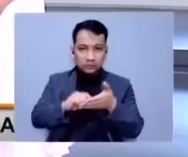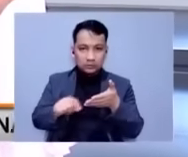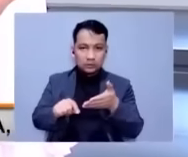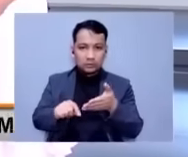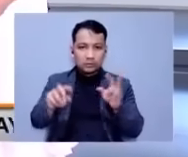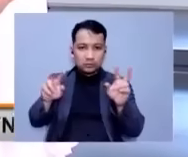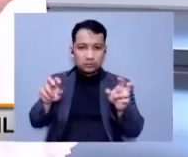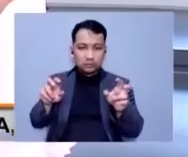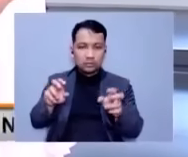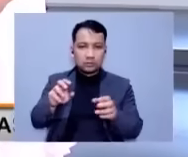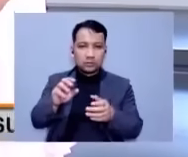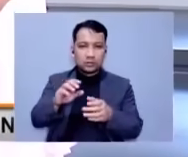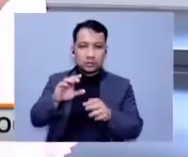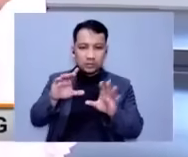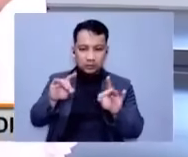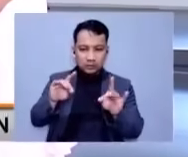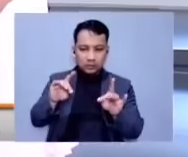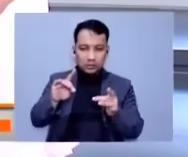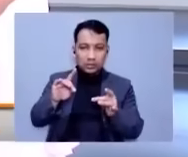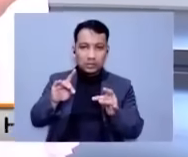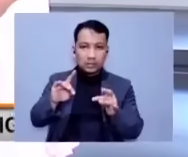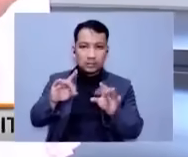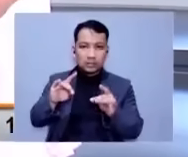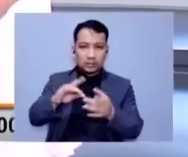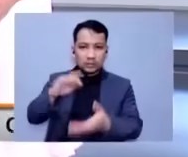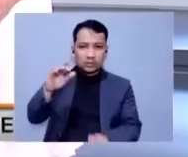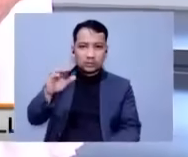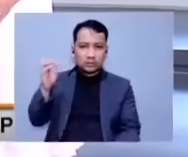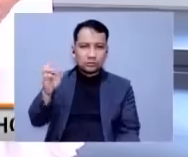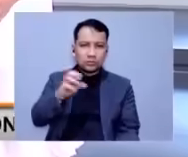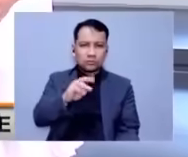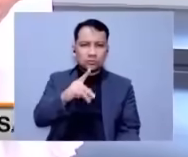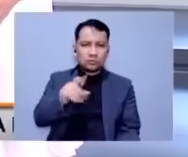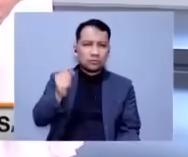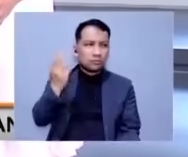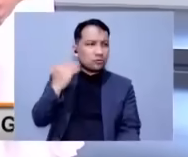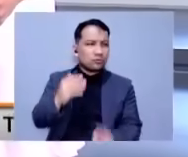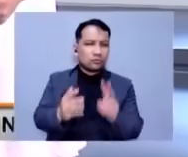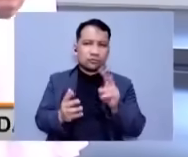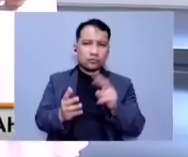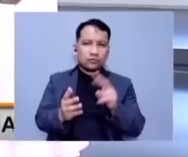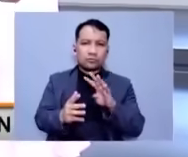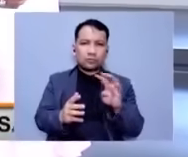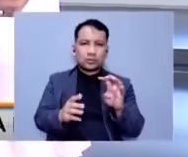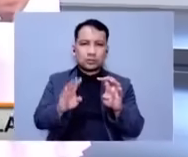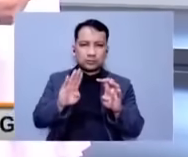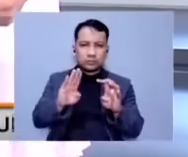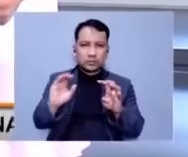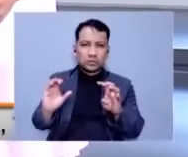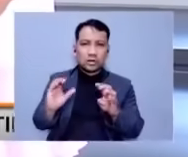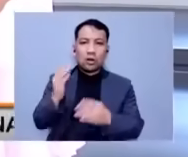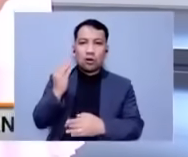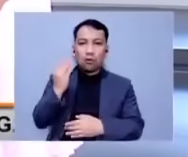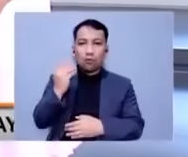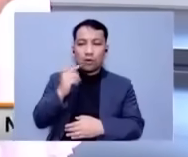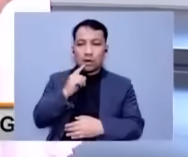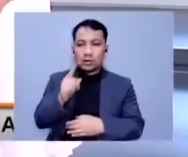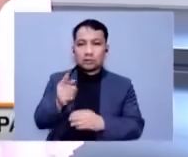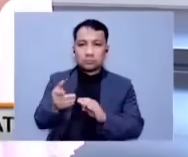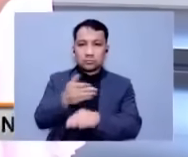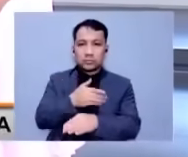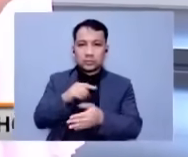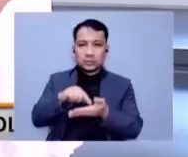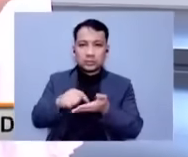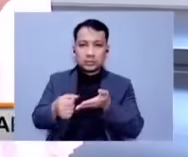clay tablet na ginawa pa sa Mesopotamia around 2400 BC. Para raw yan sa isang uri ng